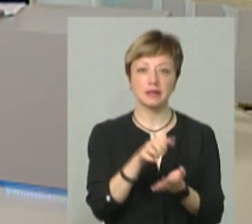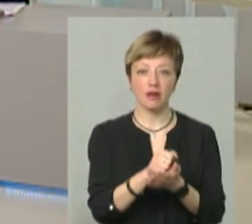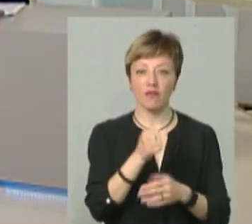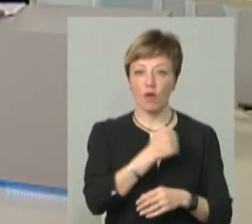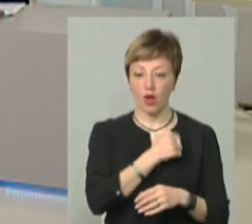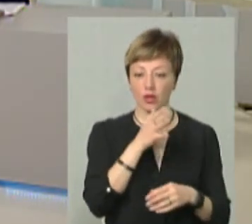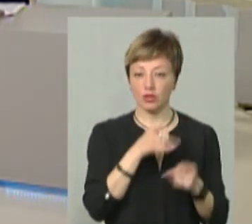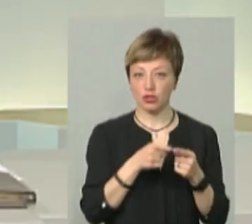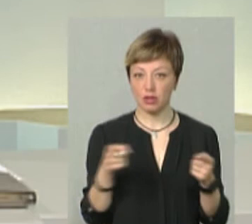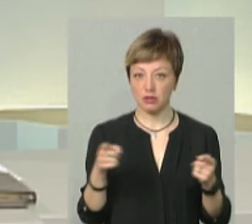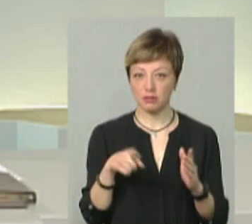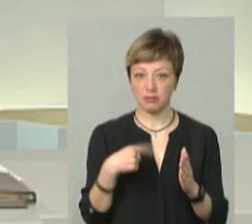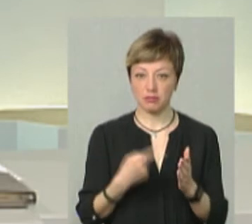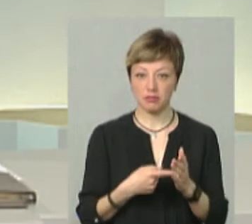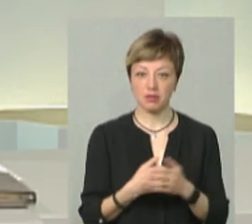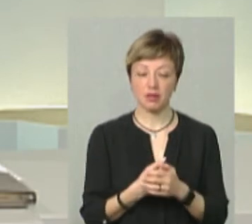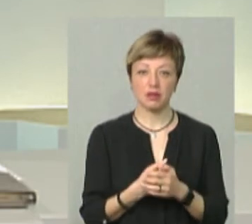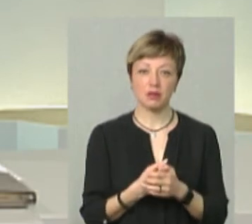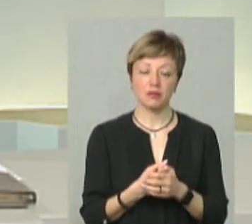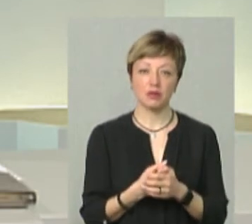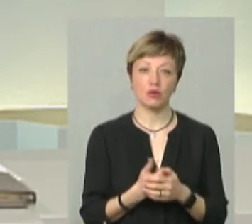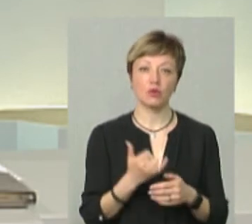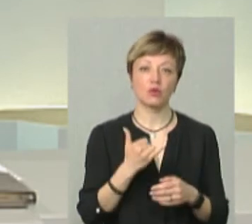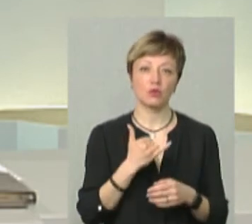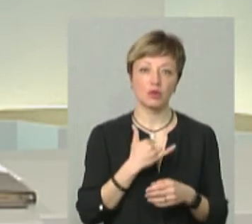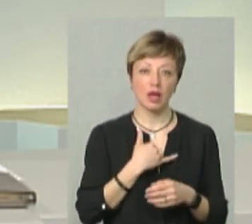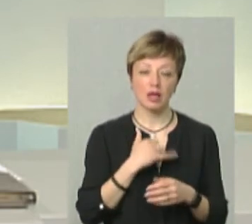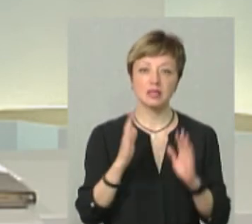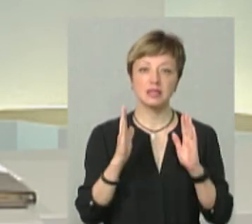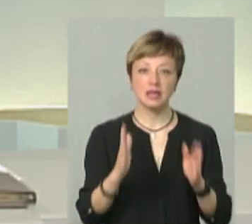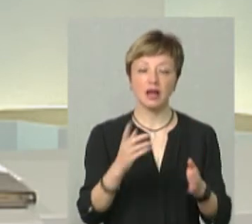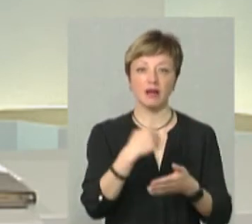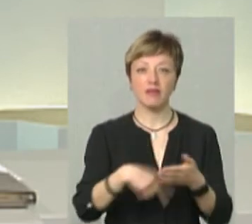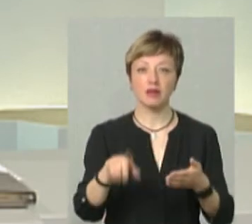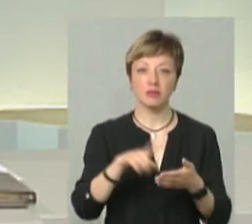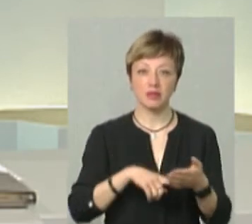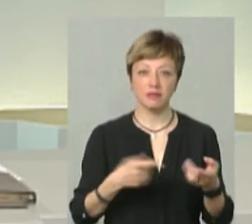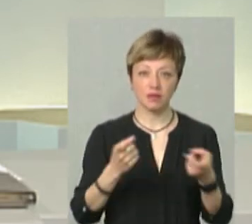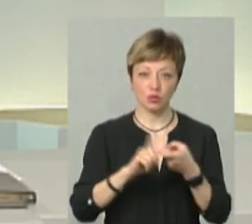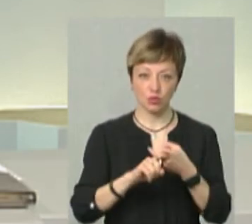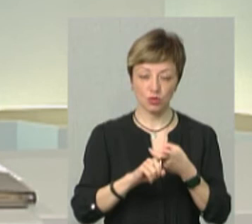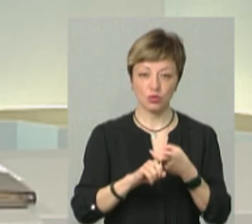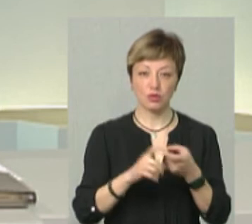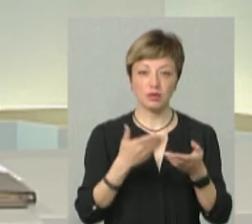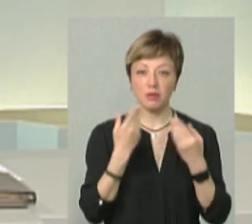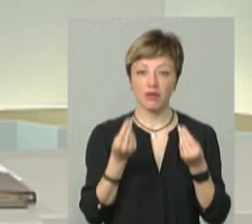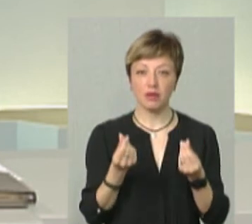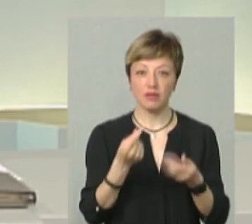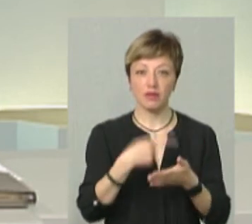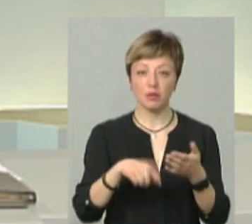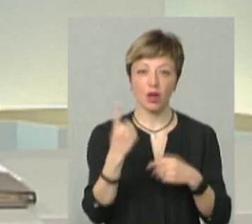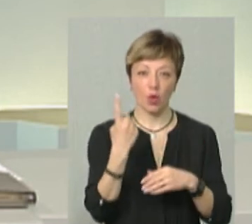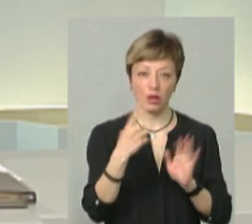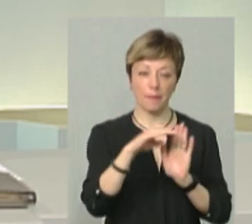час? Ну, по суті, в нас відмінена тільки, от, в зв'язку з тим, що нема фінансування, відмінена